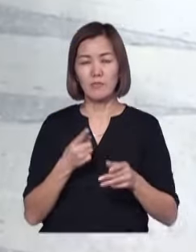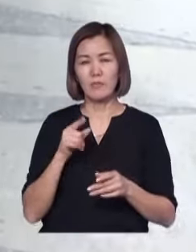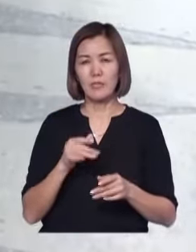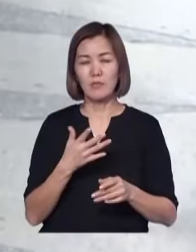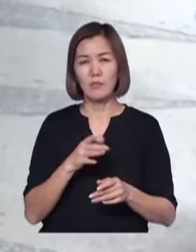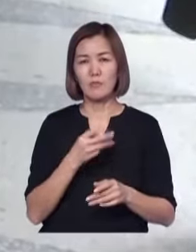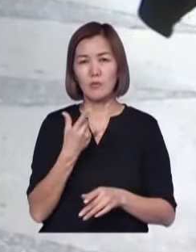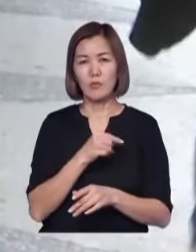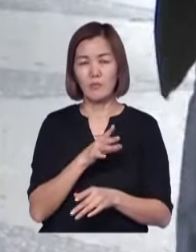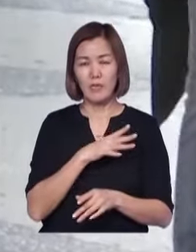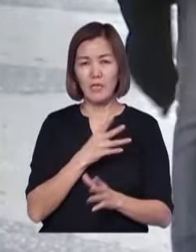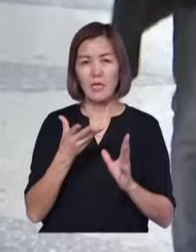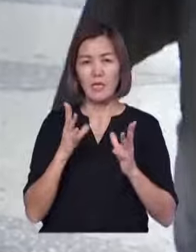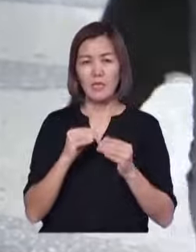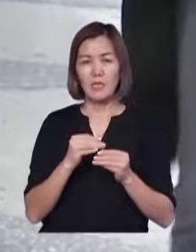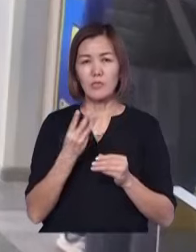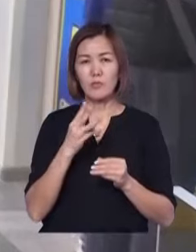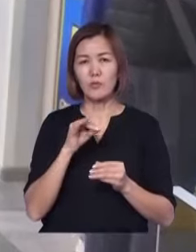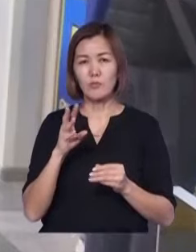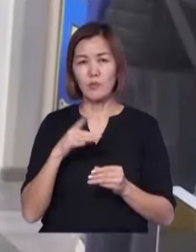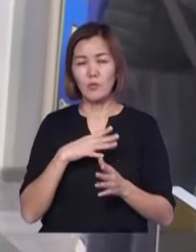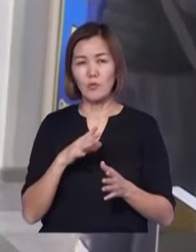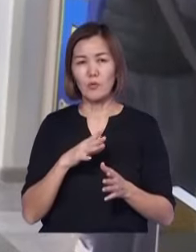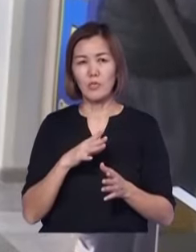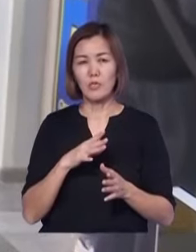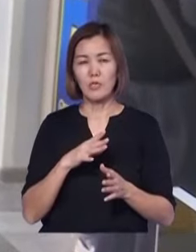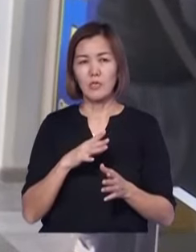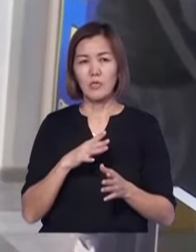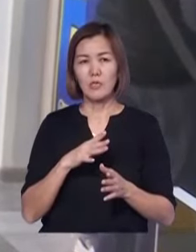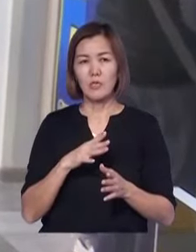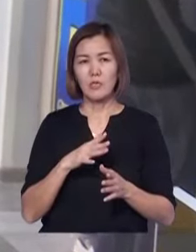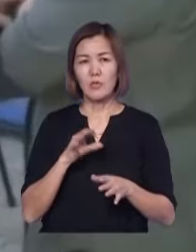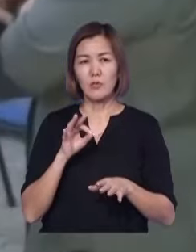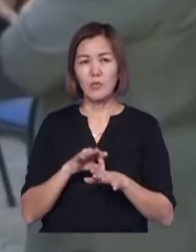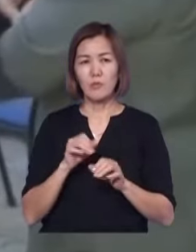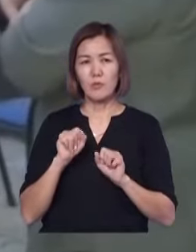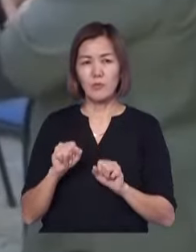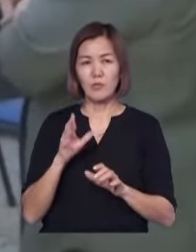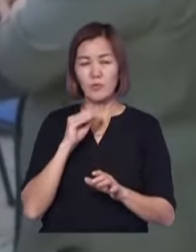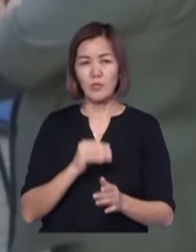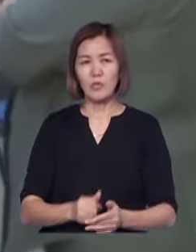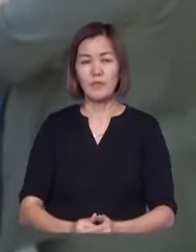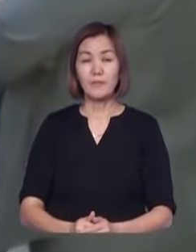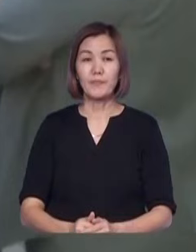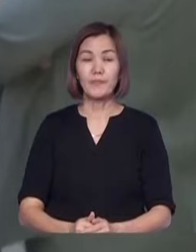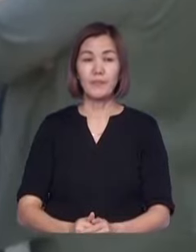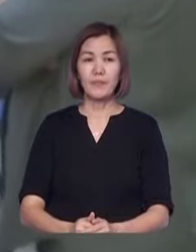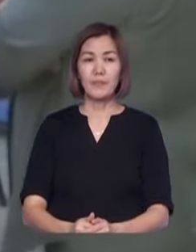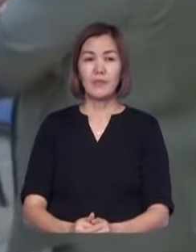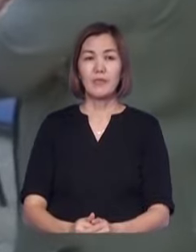адамға екпе жасалады. Нәтижесінде 3 миллион адамды өлімнен 700 мың баланы мүгедектіктен сақтайды.